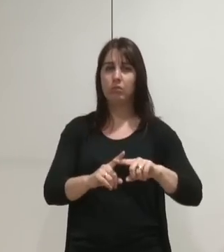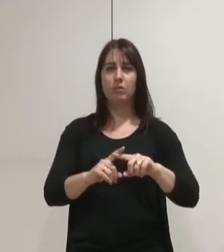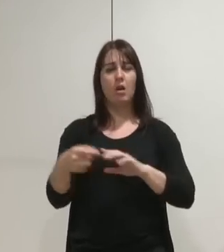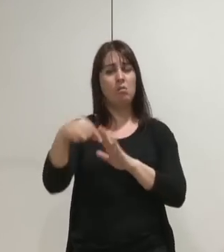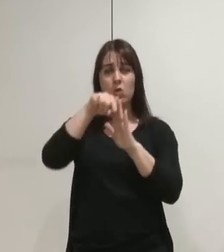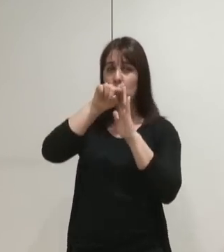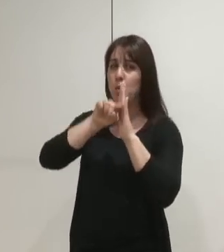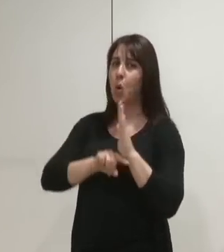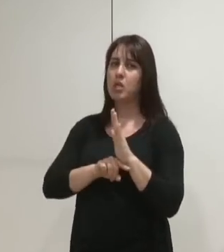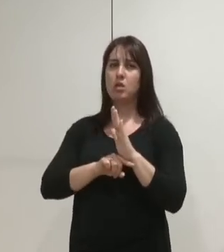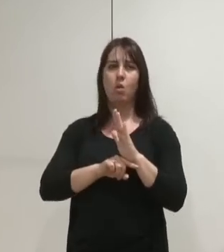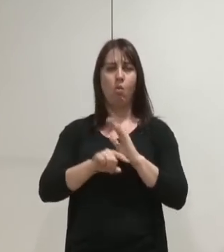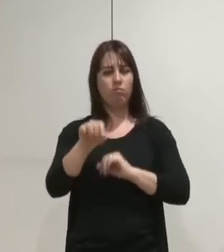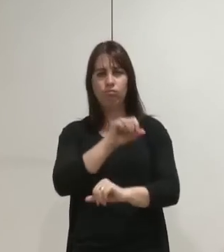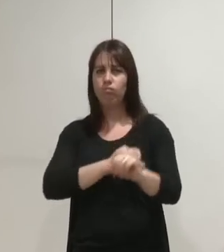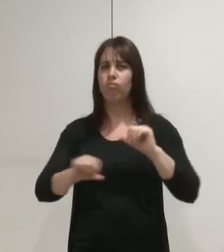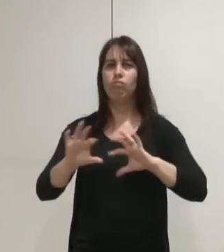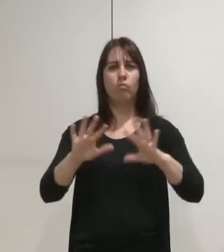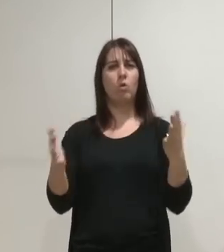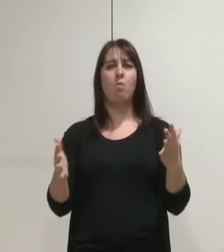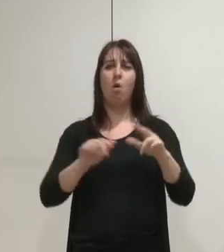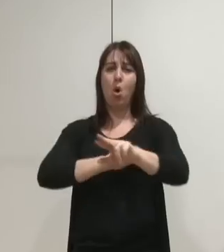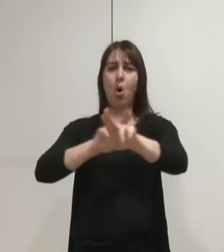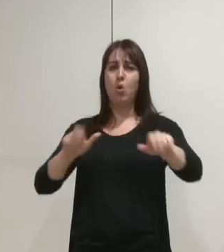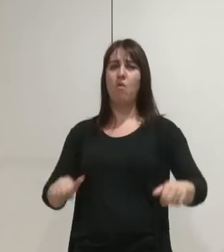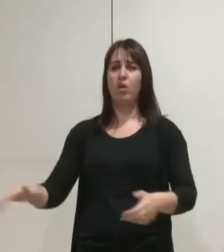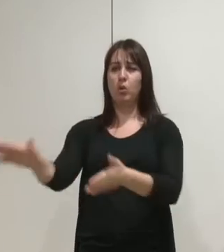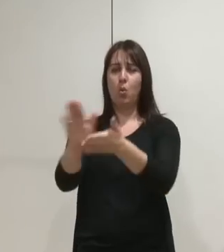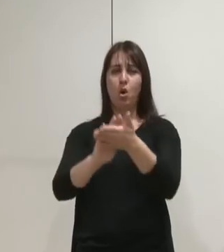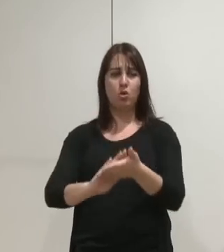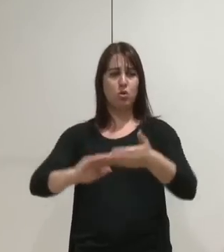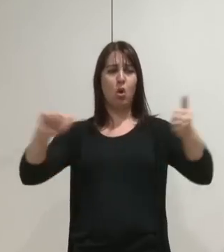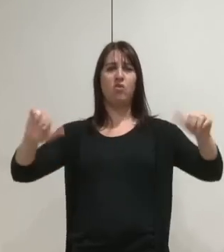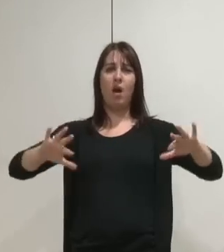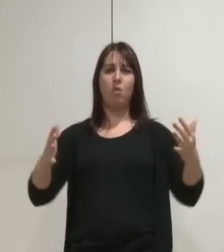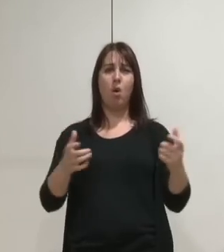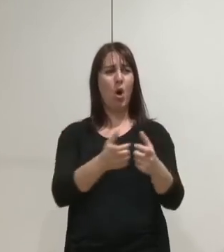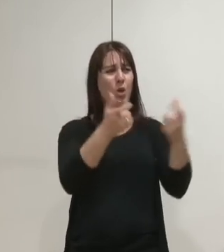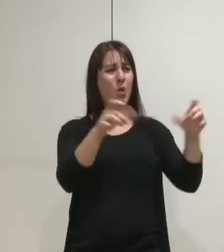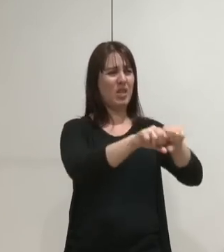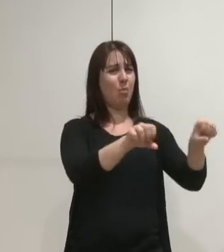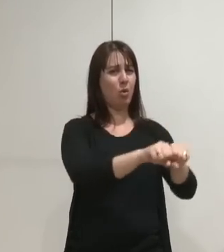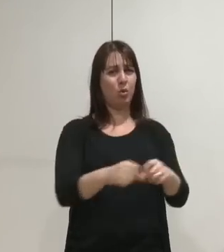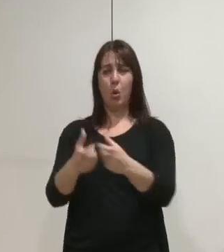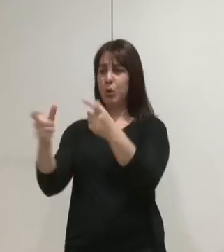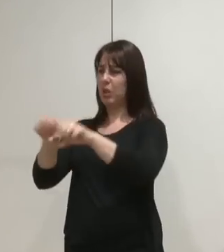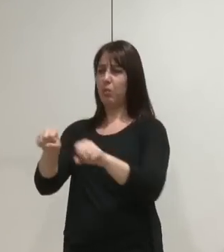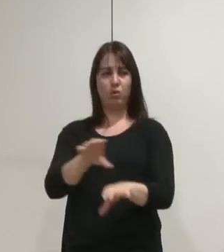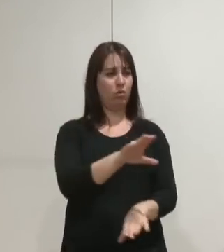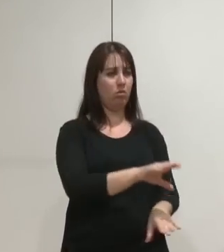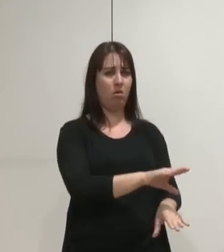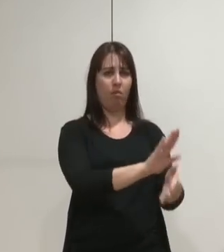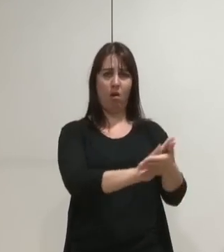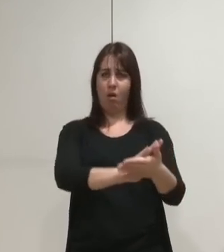lesquelles ce transfert de convention s'est fait d'un d'une société de production à l'autre je vous rappelle